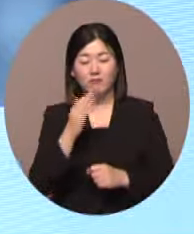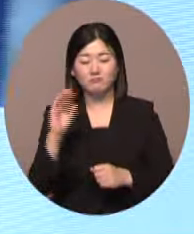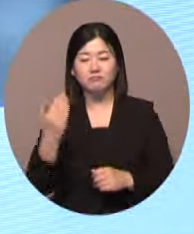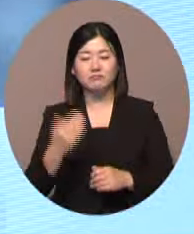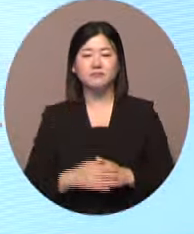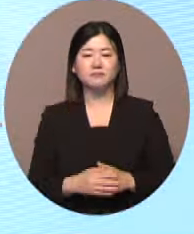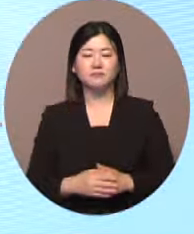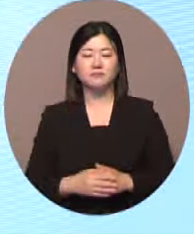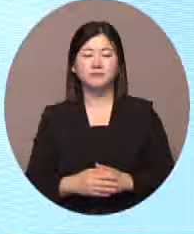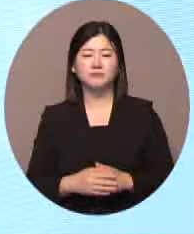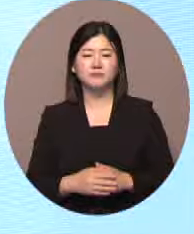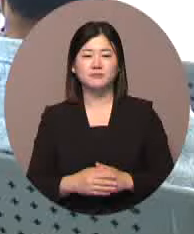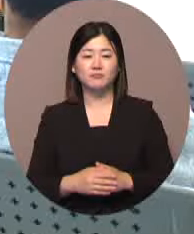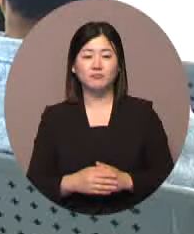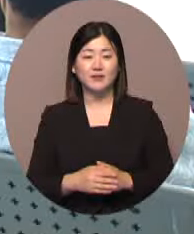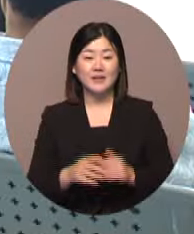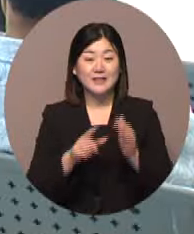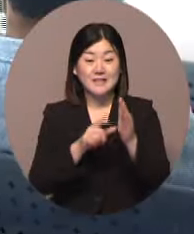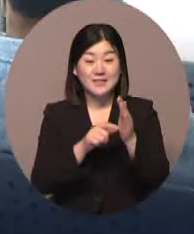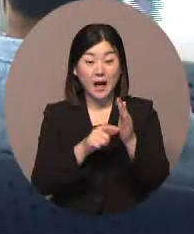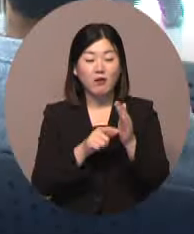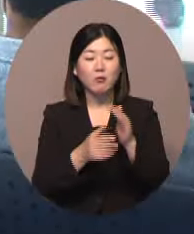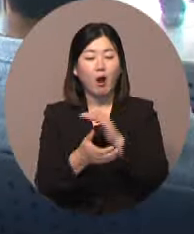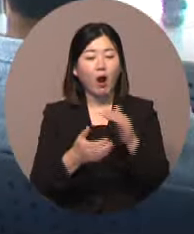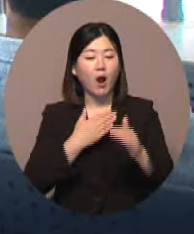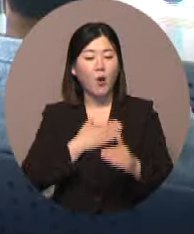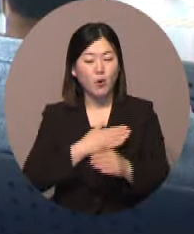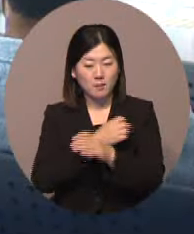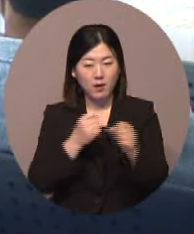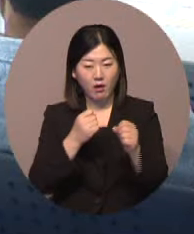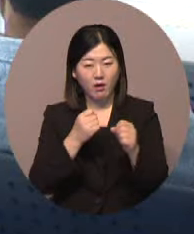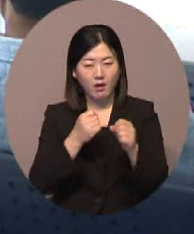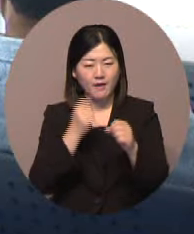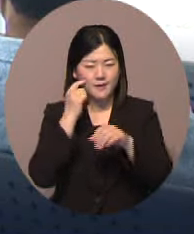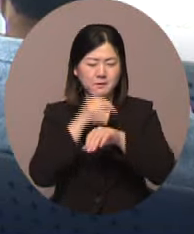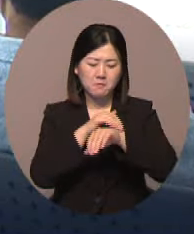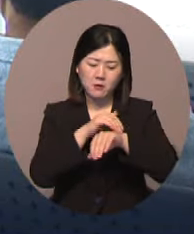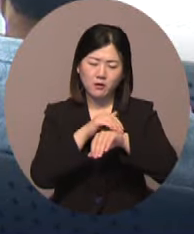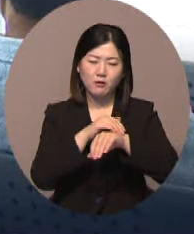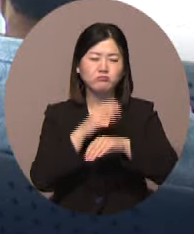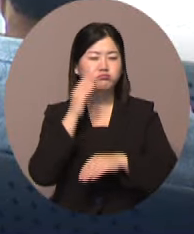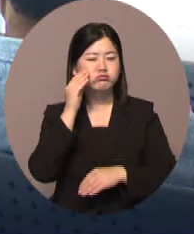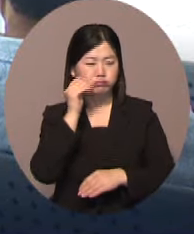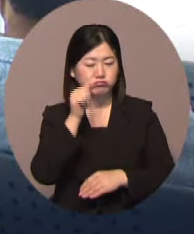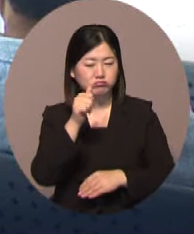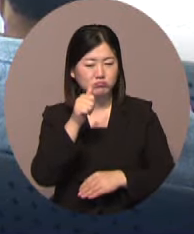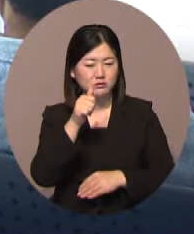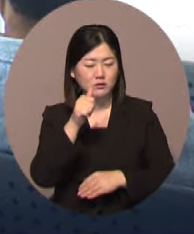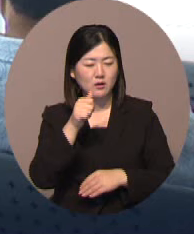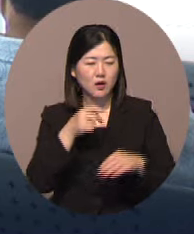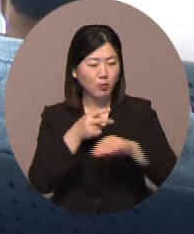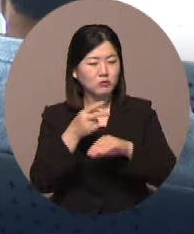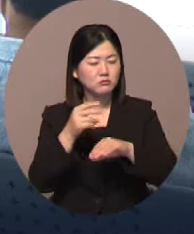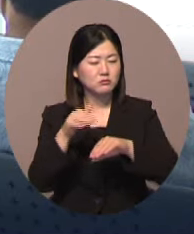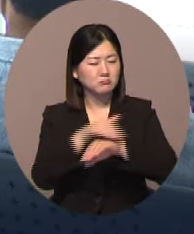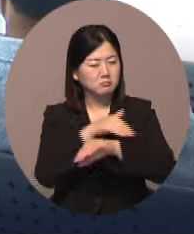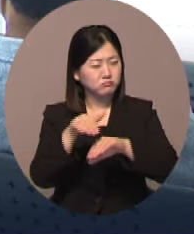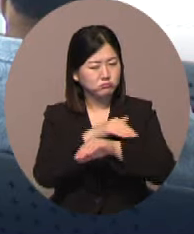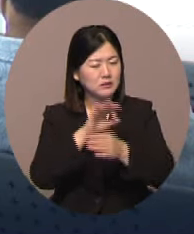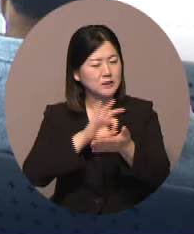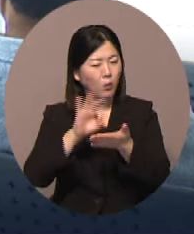됐습니다. 시간을 미리 알고 예매를 할 수 있으니까 계획을 짜는 데 좀 더 수월하고 시외버스를 좀 더